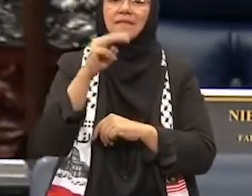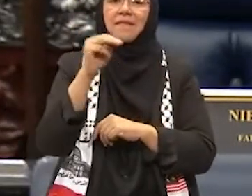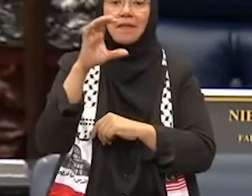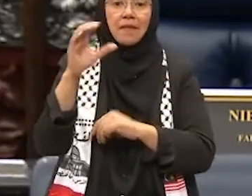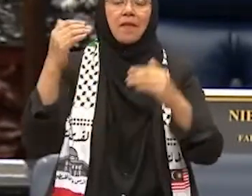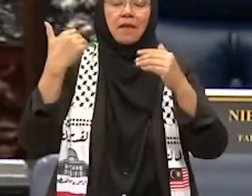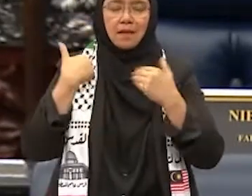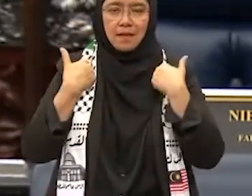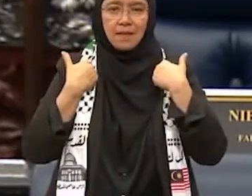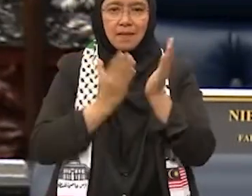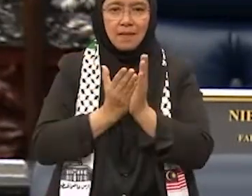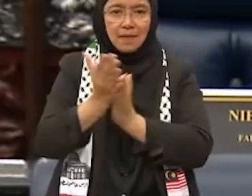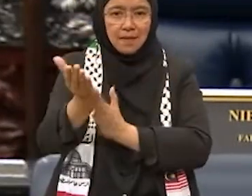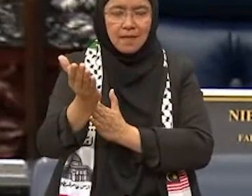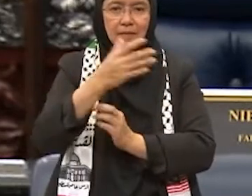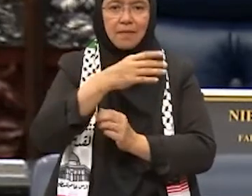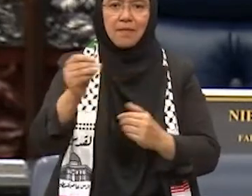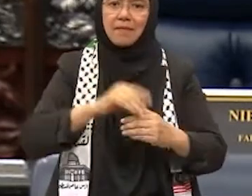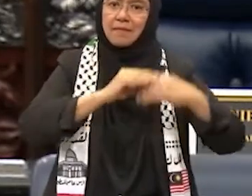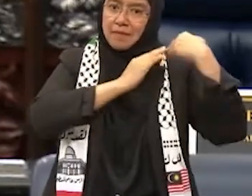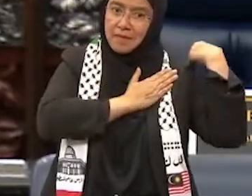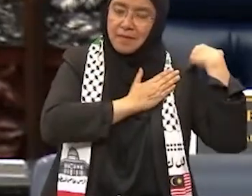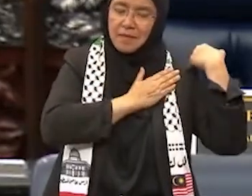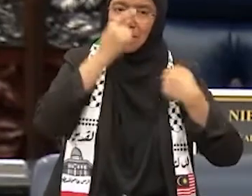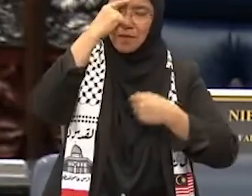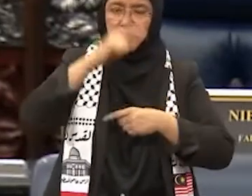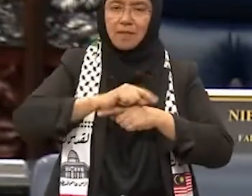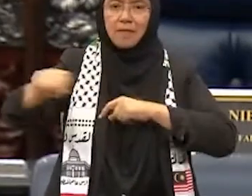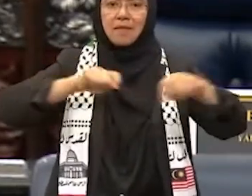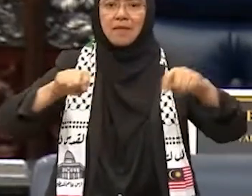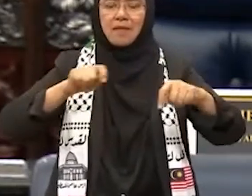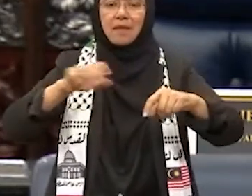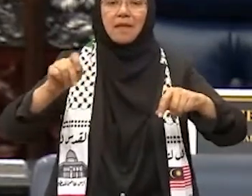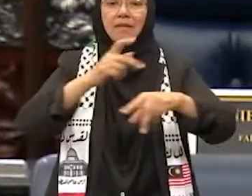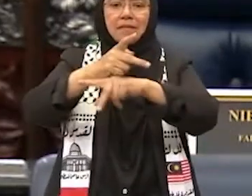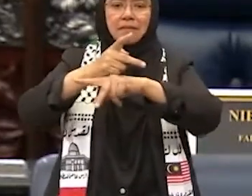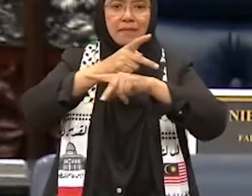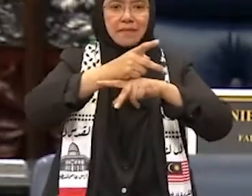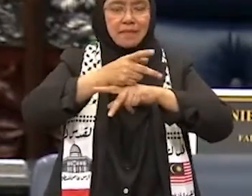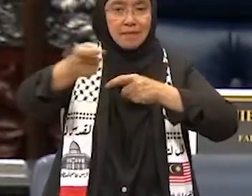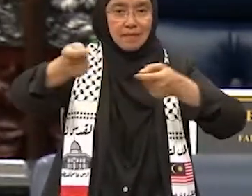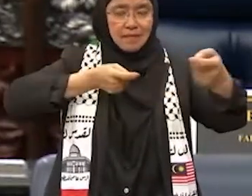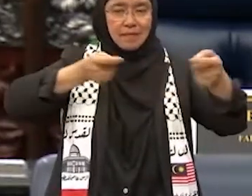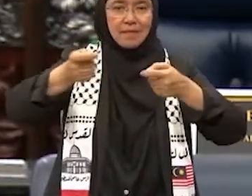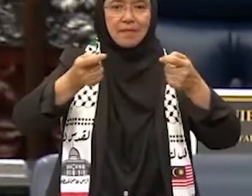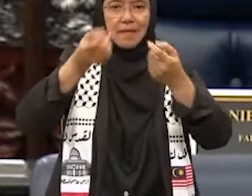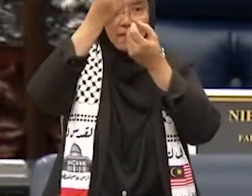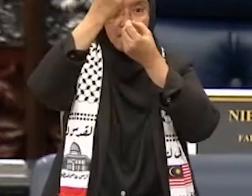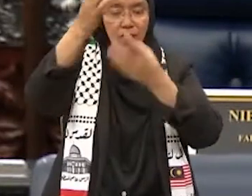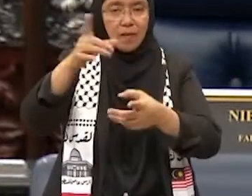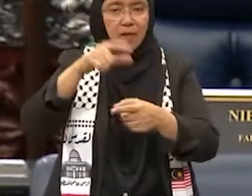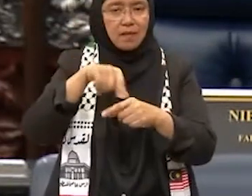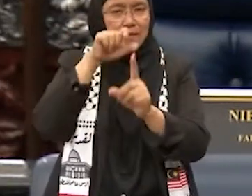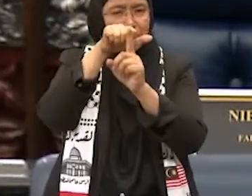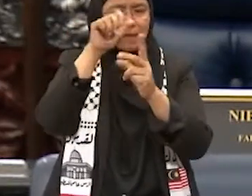kewajipan untuk mengambil tindakan kawal Selia terhadap penyebaran maklumat palsu kandungan jelik mengancam dan